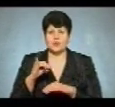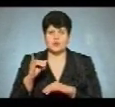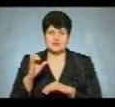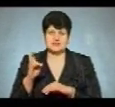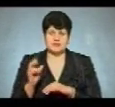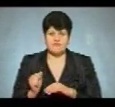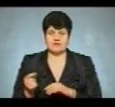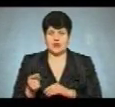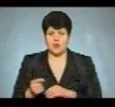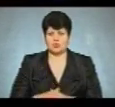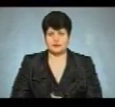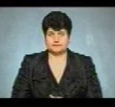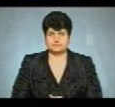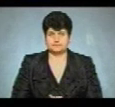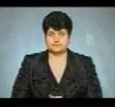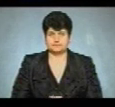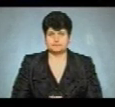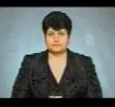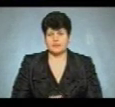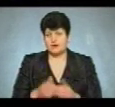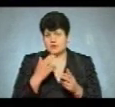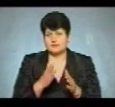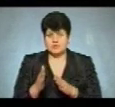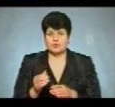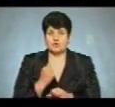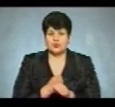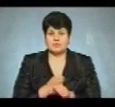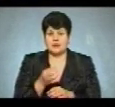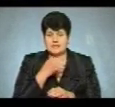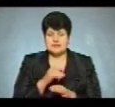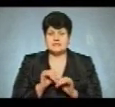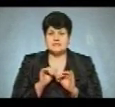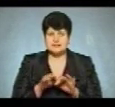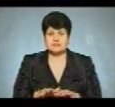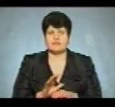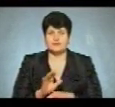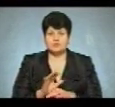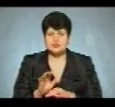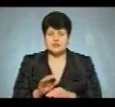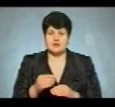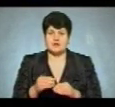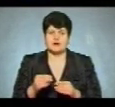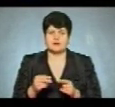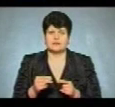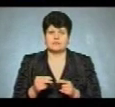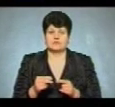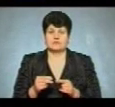Тернополі. У звичному режимі так, виготовляємо лікарські засоби, відпускаємо синюдіючі